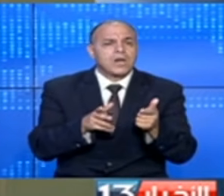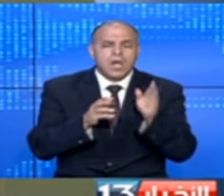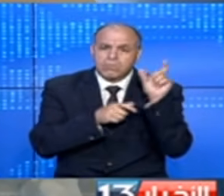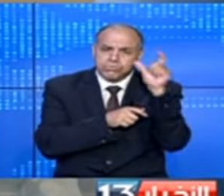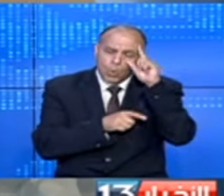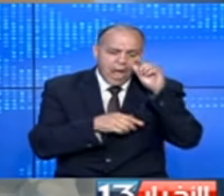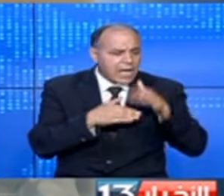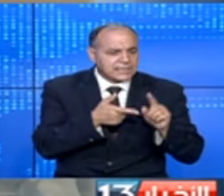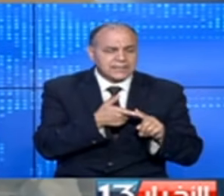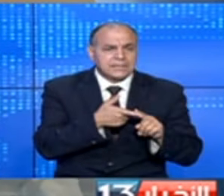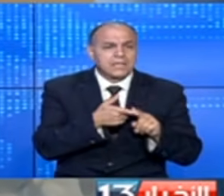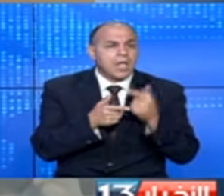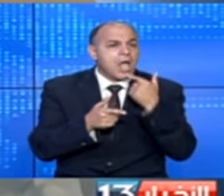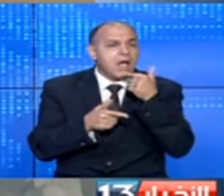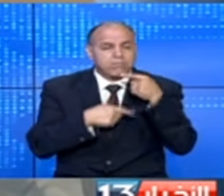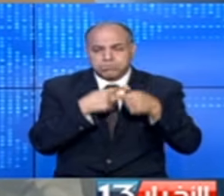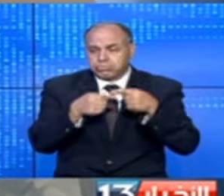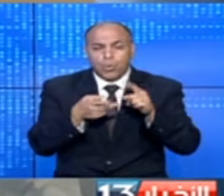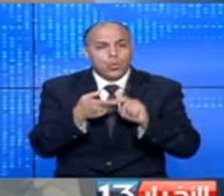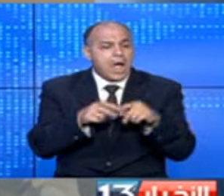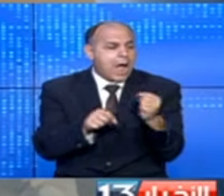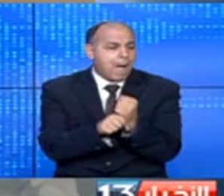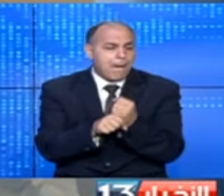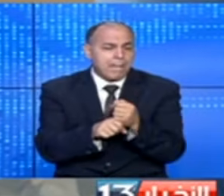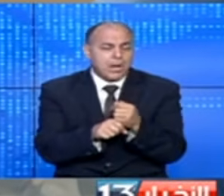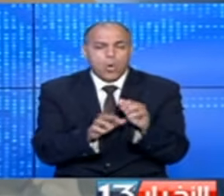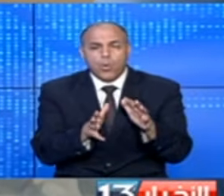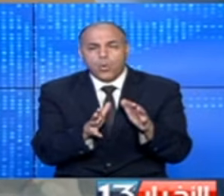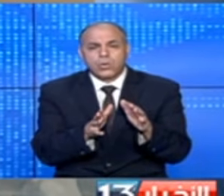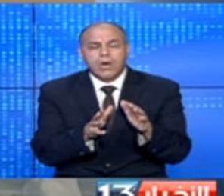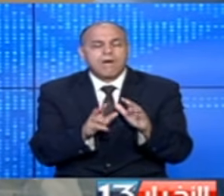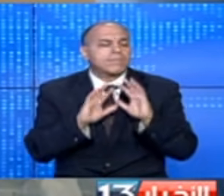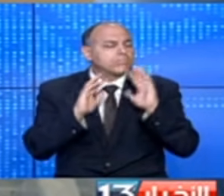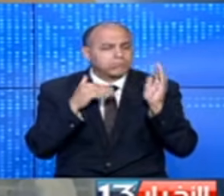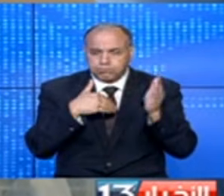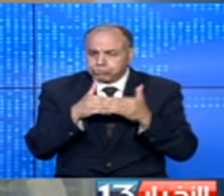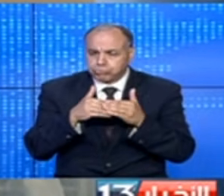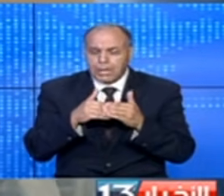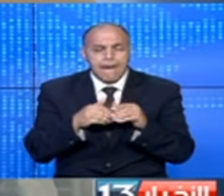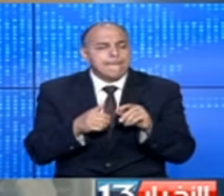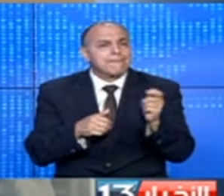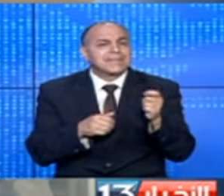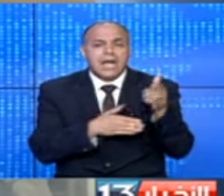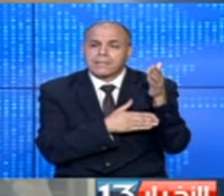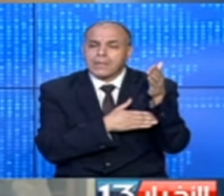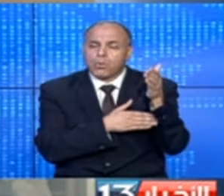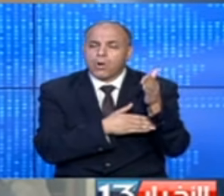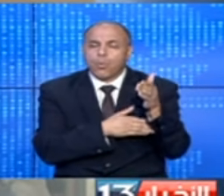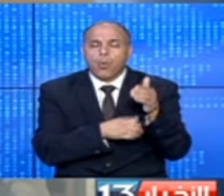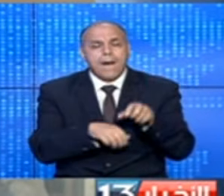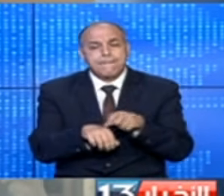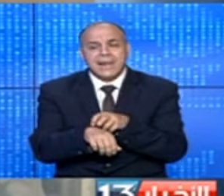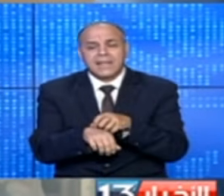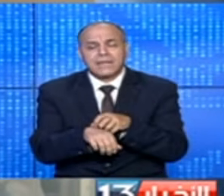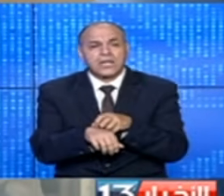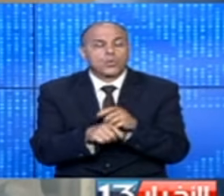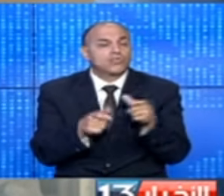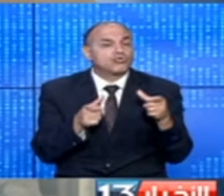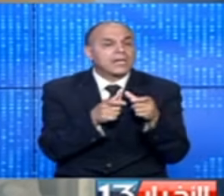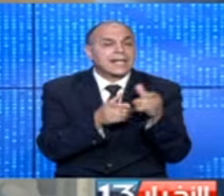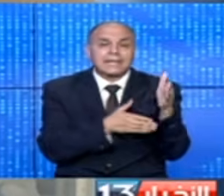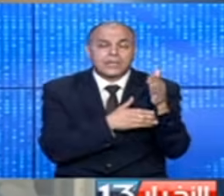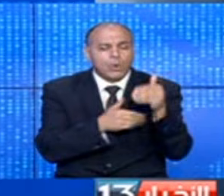العبادة وتنظيم استمرارية العمل في الحدود الدنيا بالنسبة لمصالح الدولة والجماعات المحلية